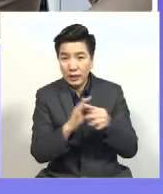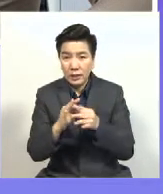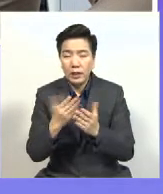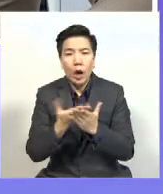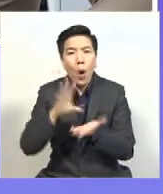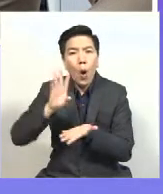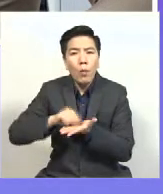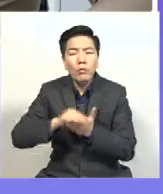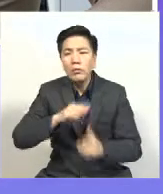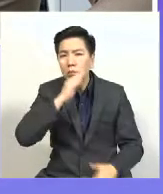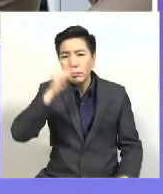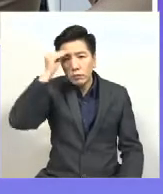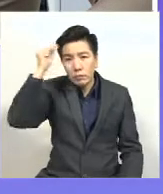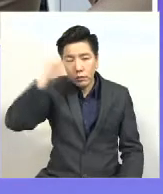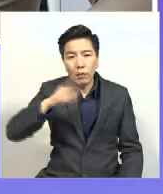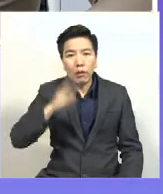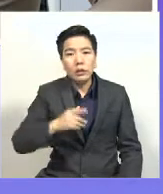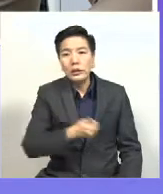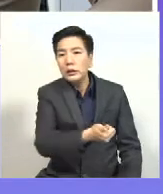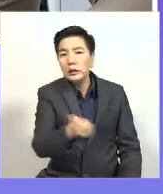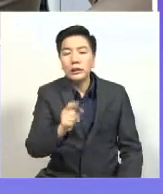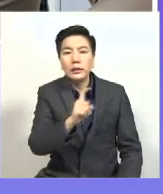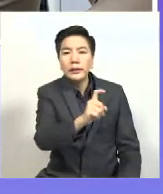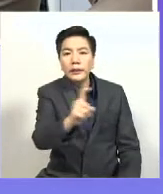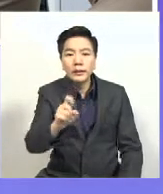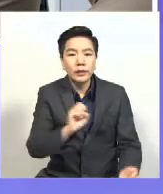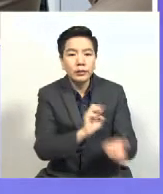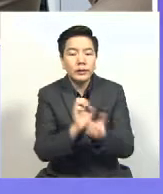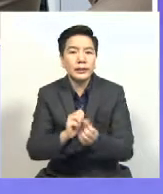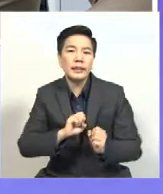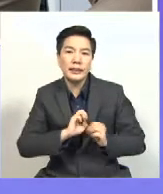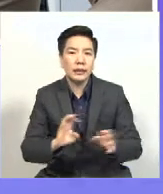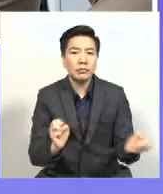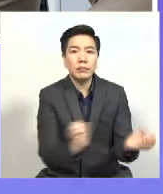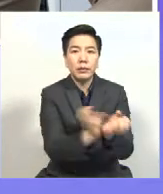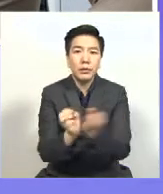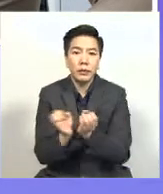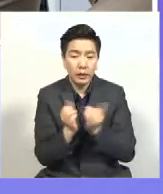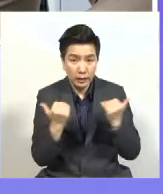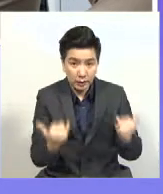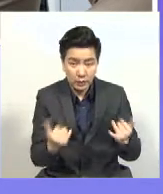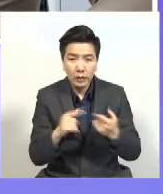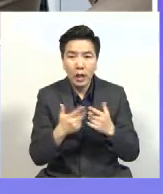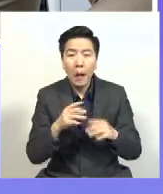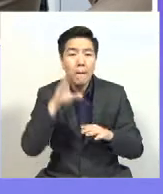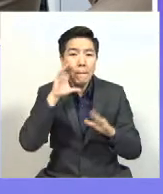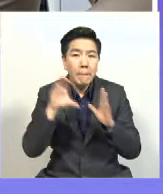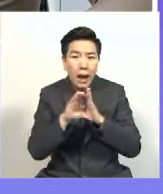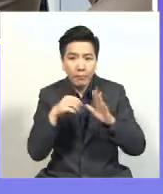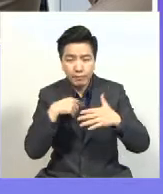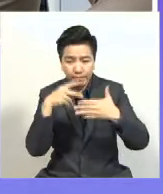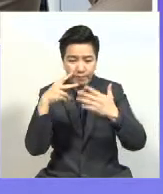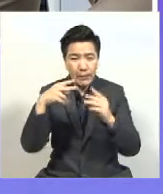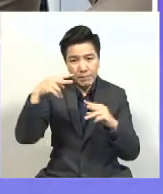ำเข้าข้อมูลที่เป็นเท็จนะครับทำให้ผู้อื่นเสียหายหรือก่อให้เกิดความเกลียดชังในสังคมนะครับรวมถึงการตัดต่อภาพบุคคลอื่นให้รับ